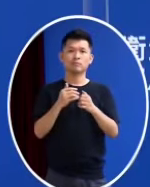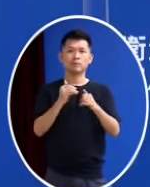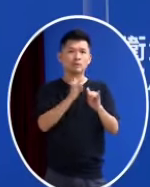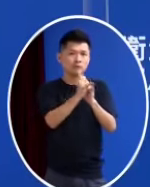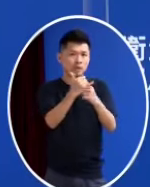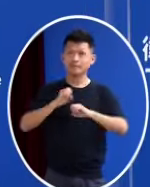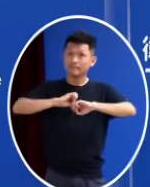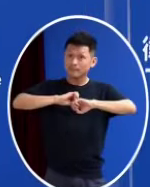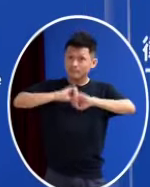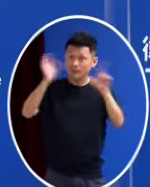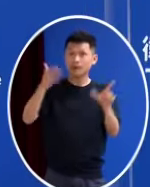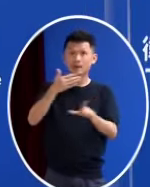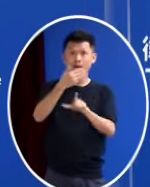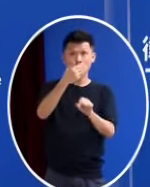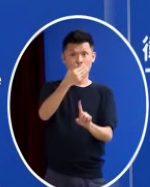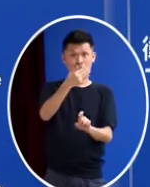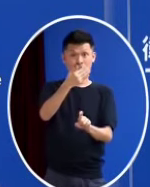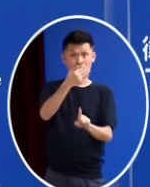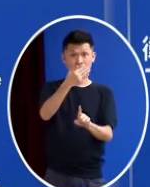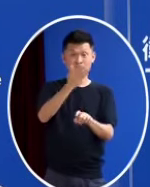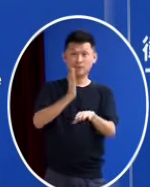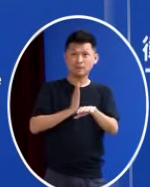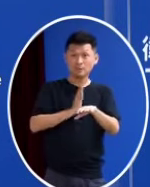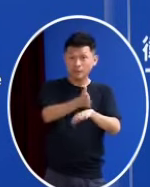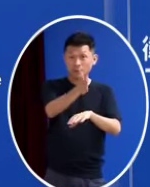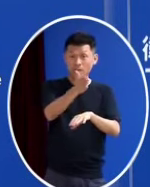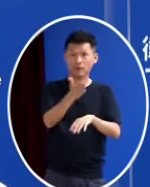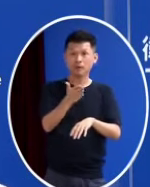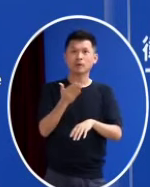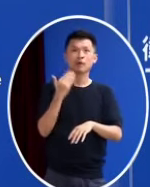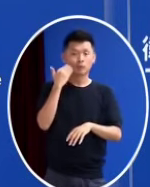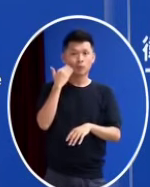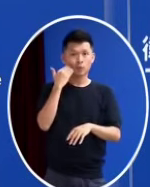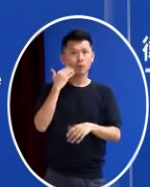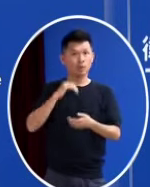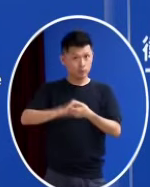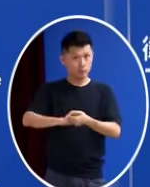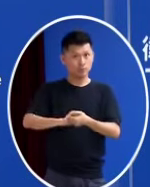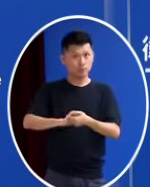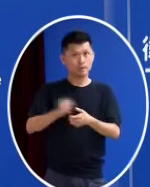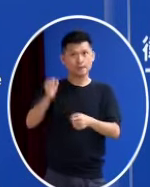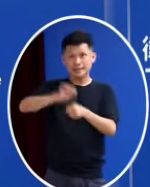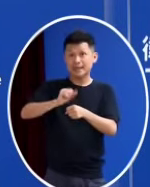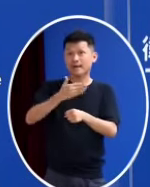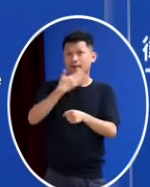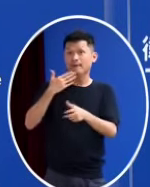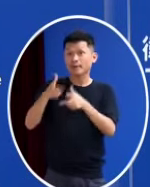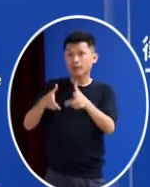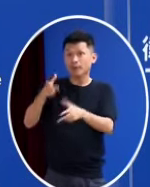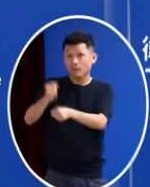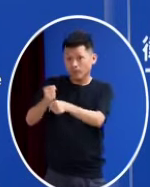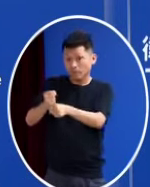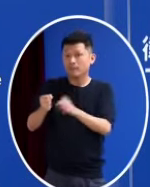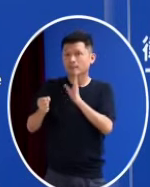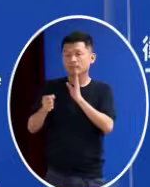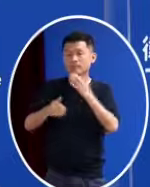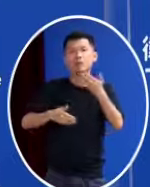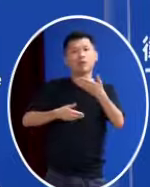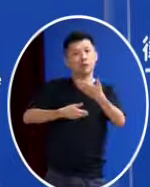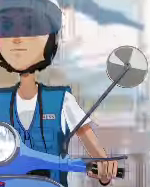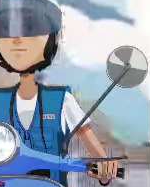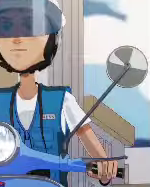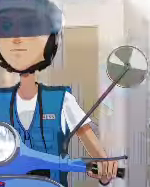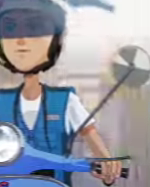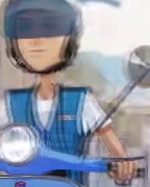的角度了，我们超过那日期以后，只要是确定是嘉利的，我们还是一样会换。